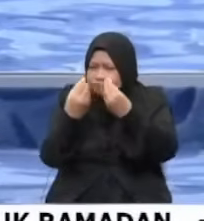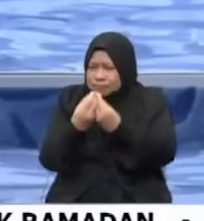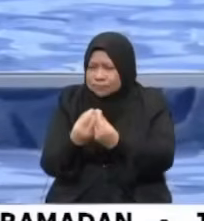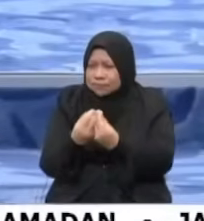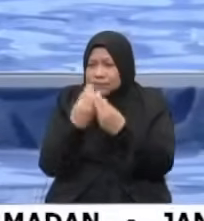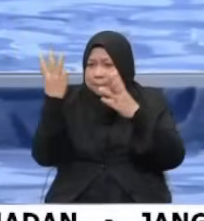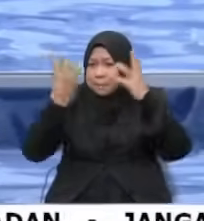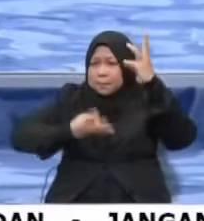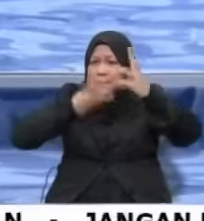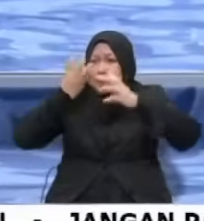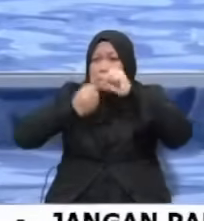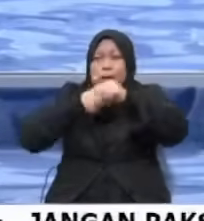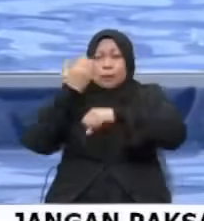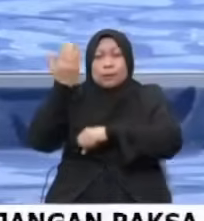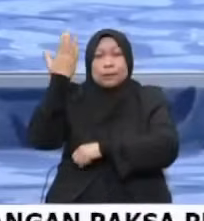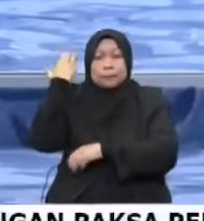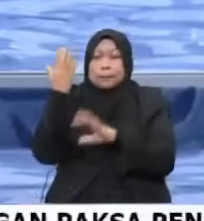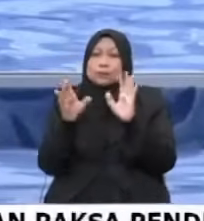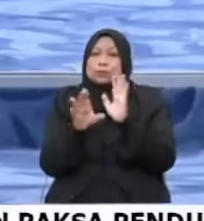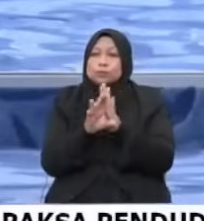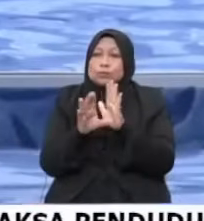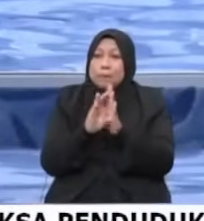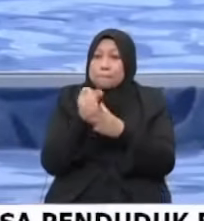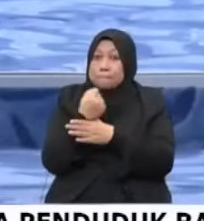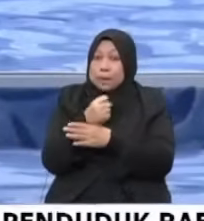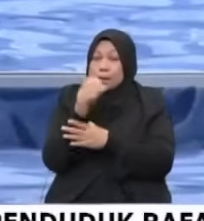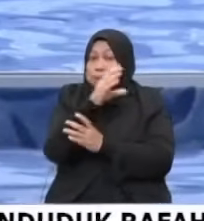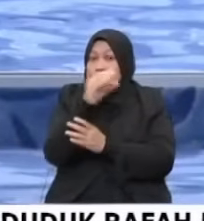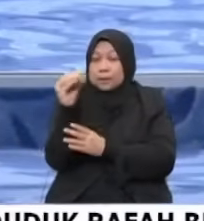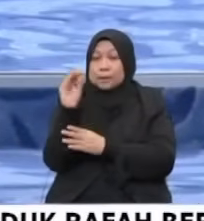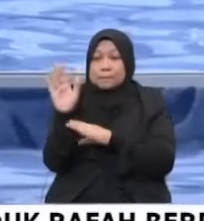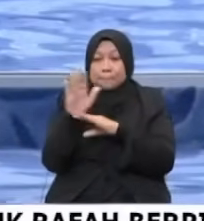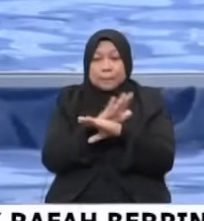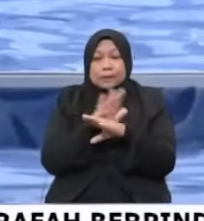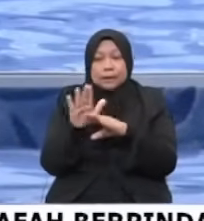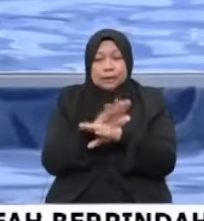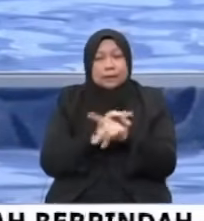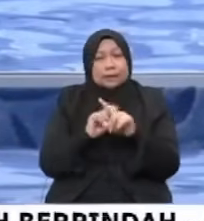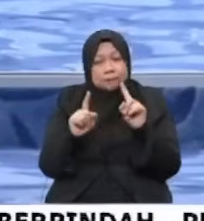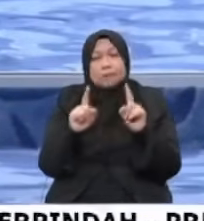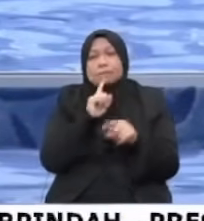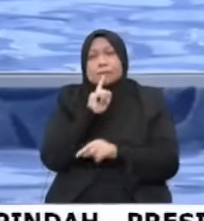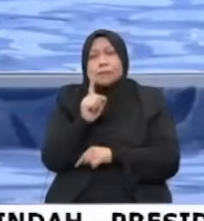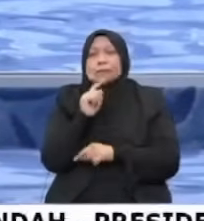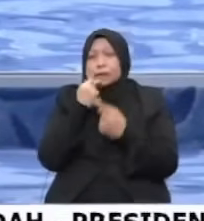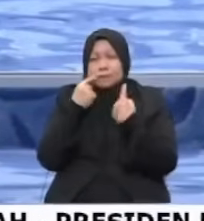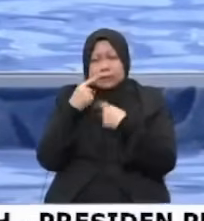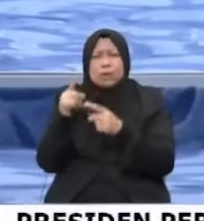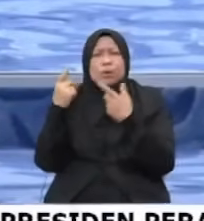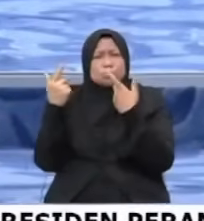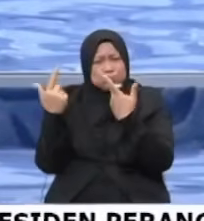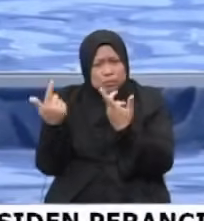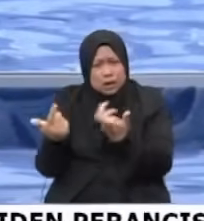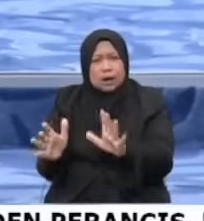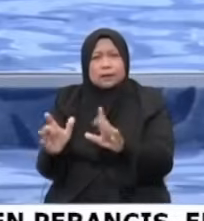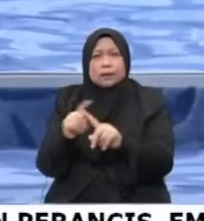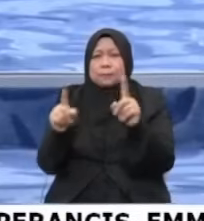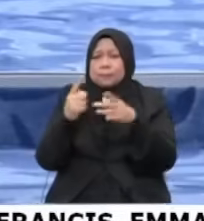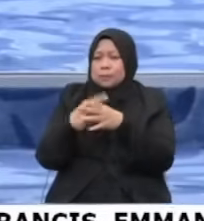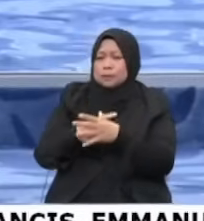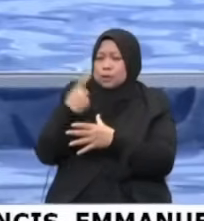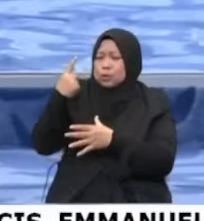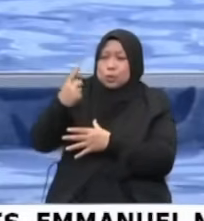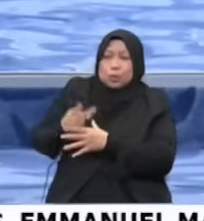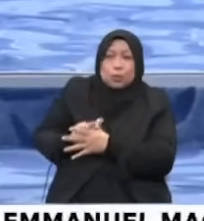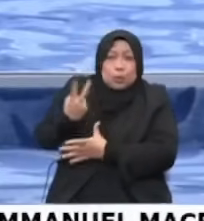membimbangkan tahun lalu dari segi pelaboran dan Perdagangan tapi ini saya telah jawab kerana untuk Januari